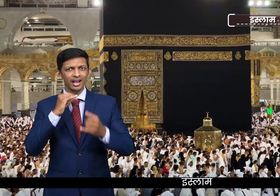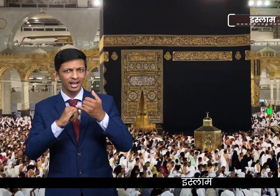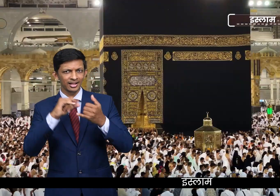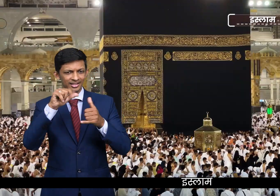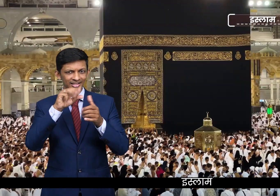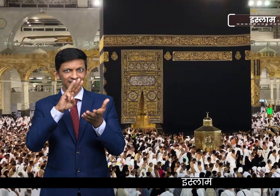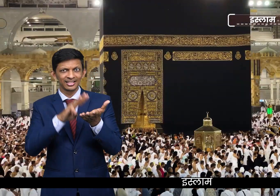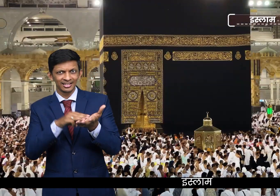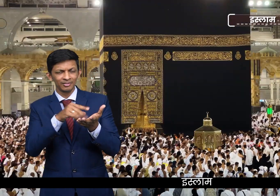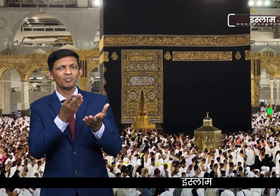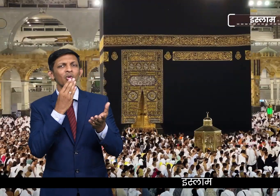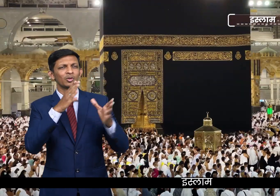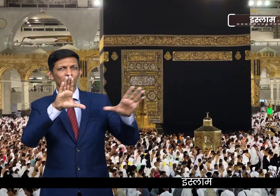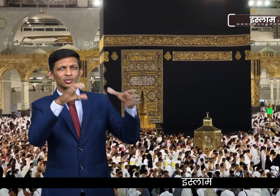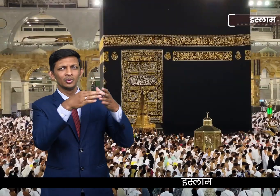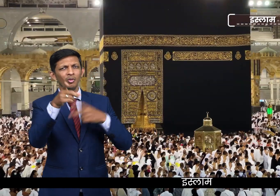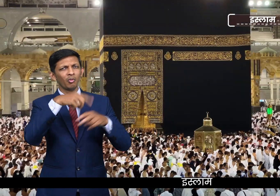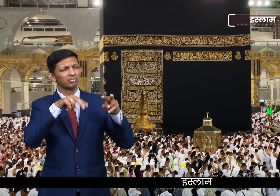इस्लाम: